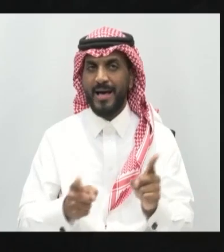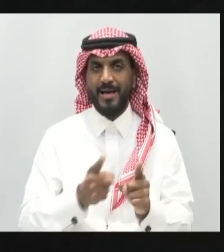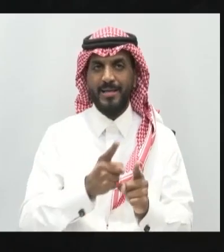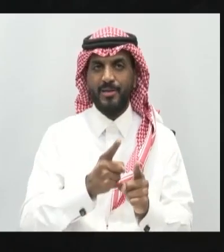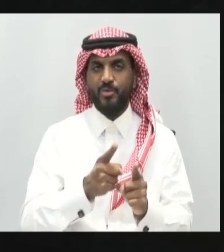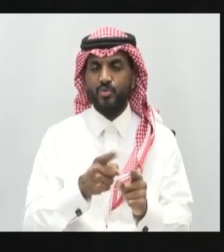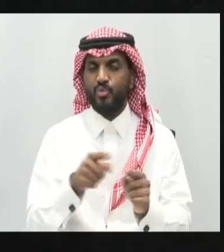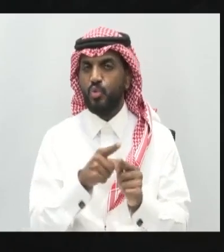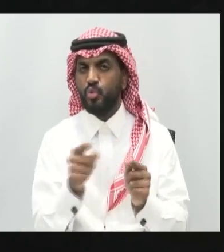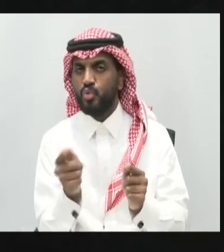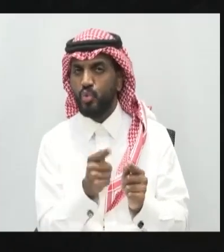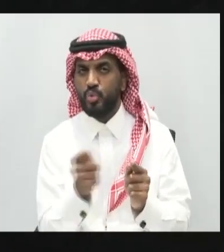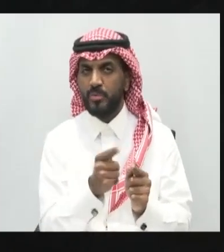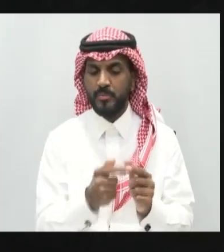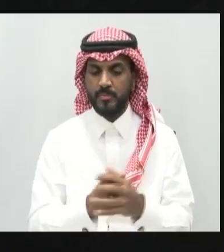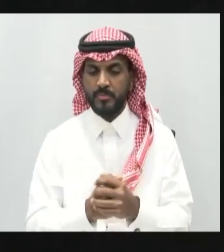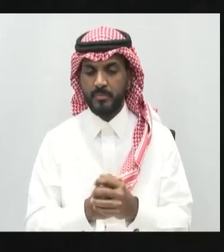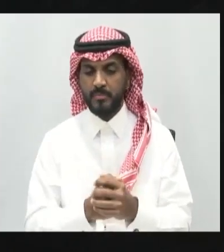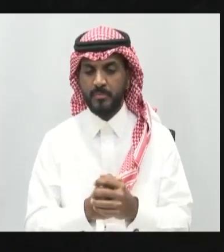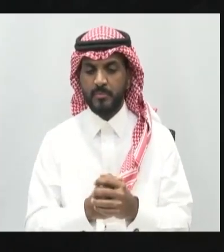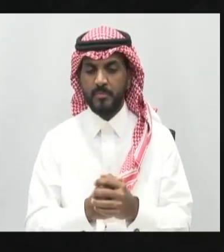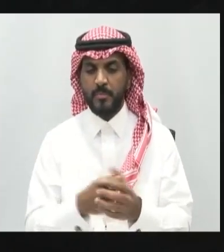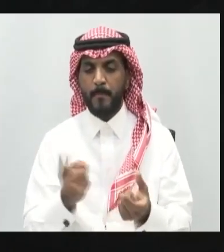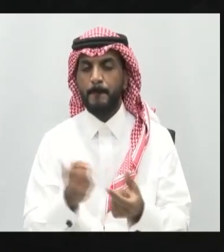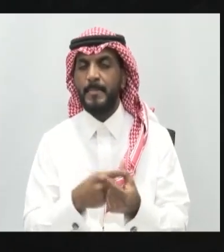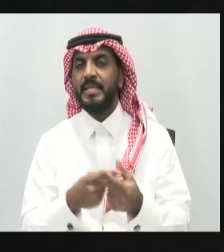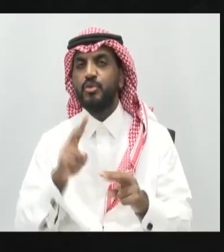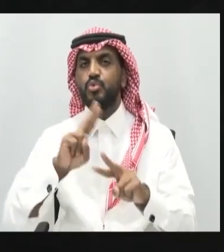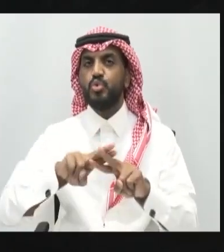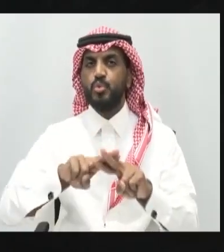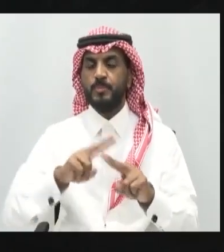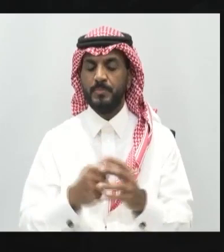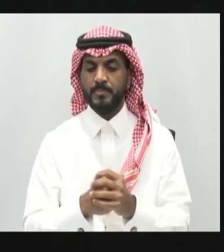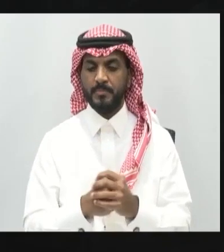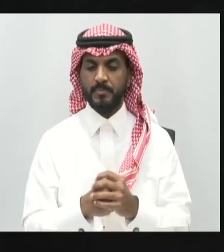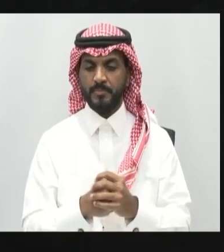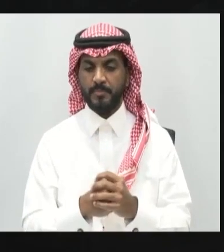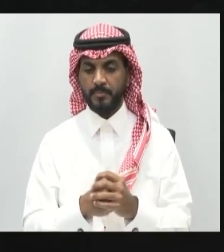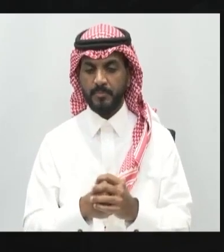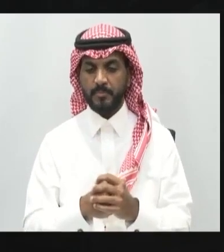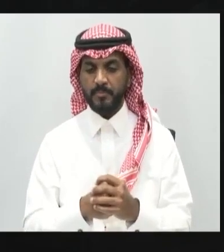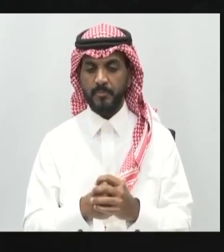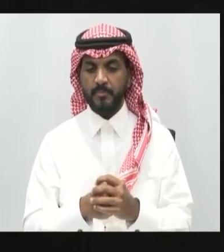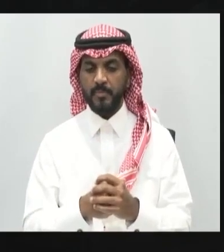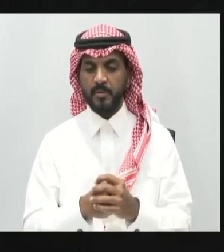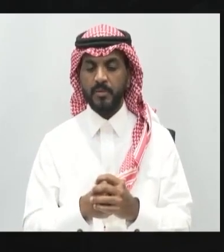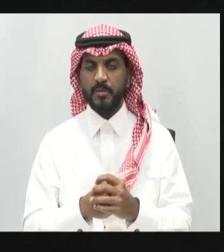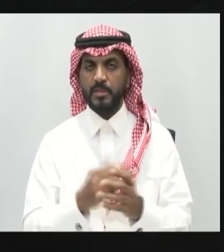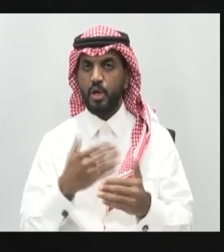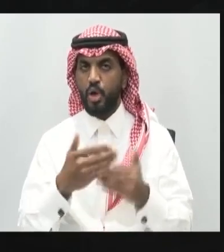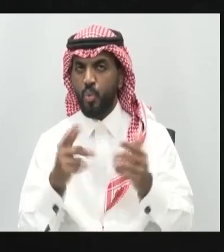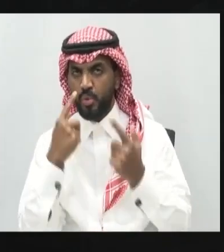الخطوط اللي هذه بين النجوم هذه النجوم اذا وصلنا الخطوط بينهم